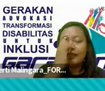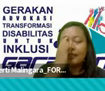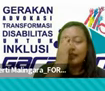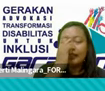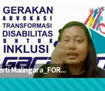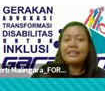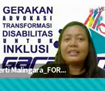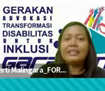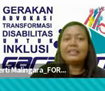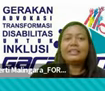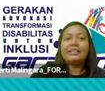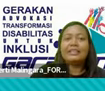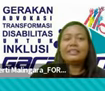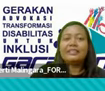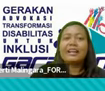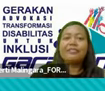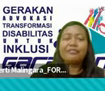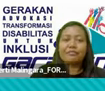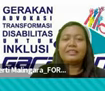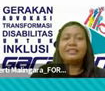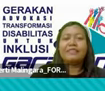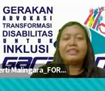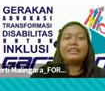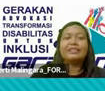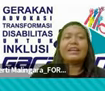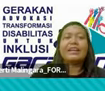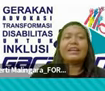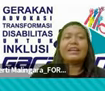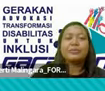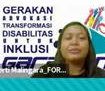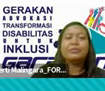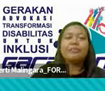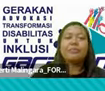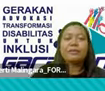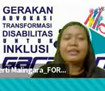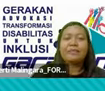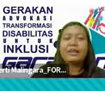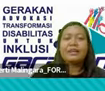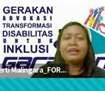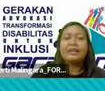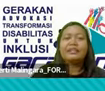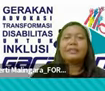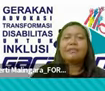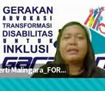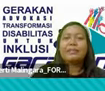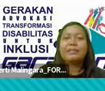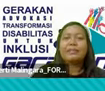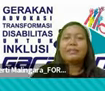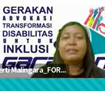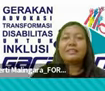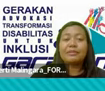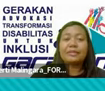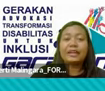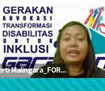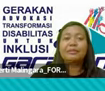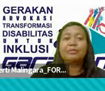berkaitan dengan pendidikan, ini draft final yang terakhir itu memuat bagaimana teman-teman penyandang